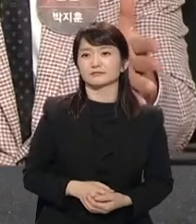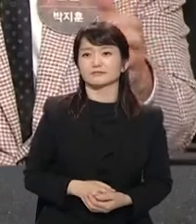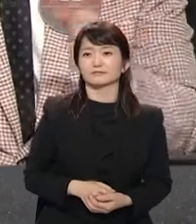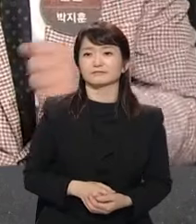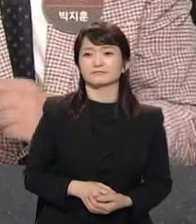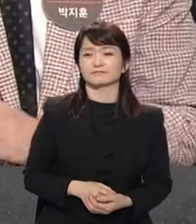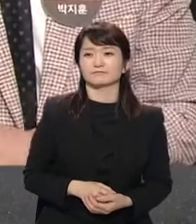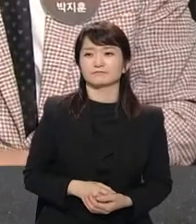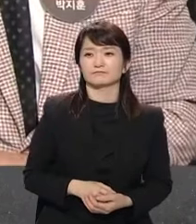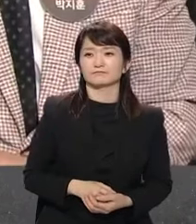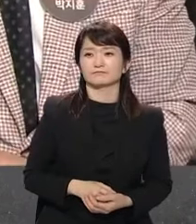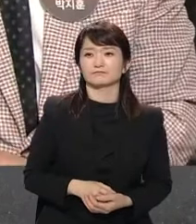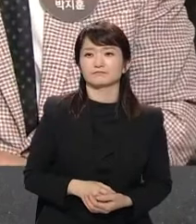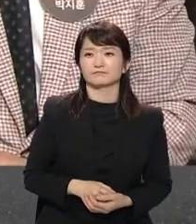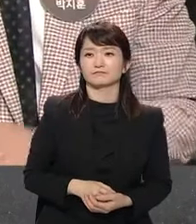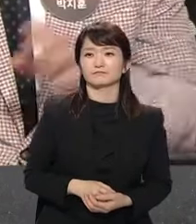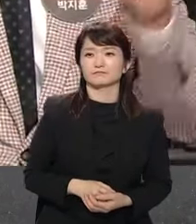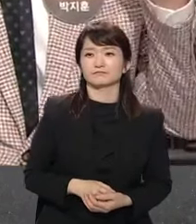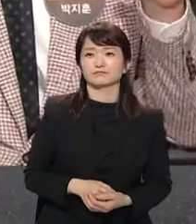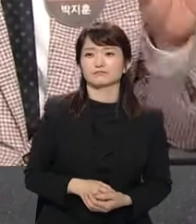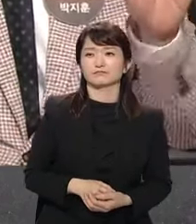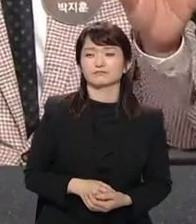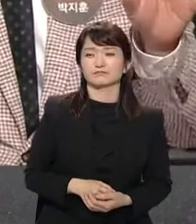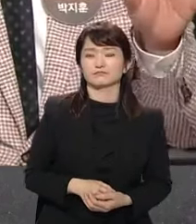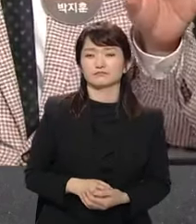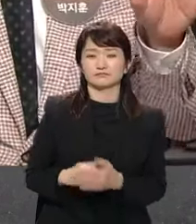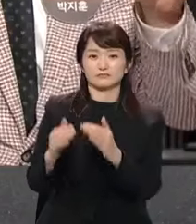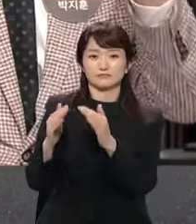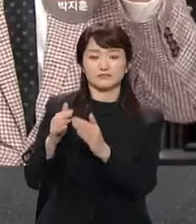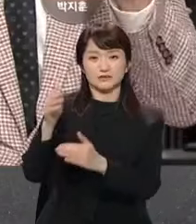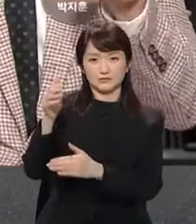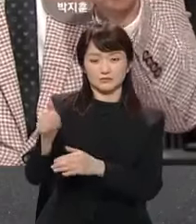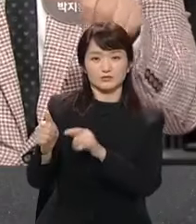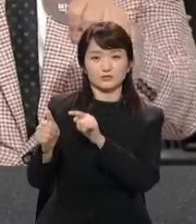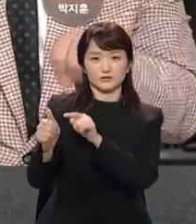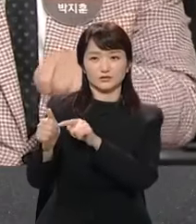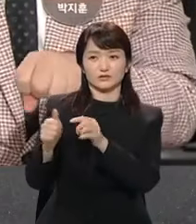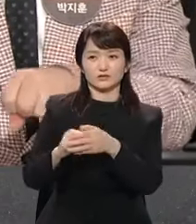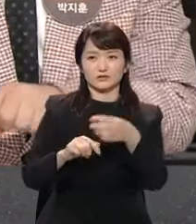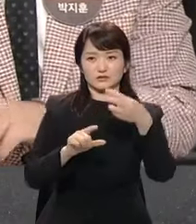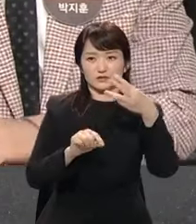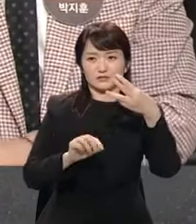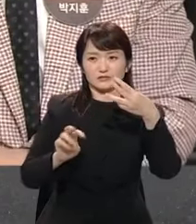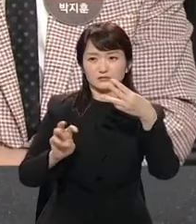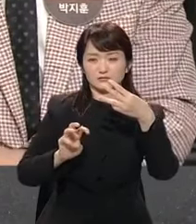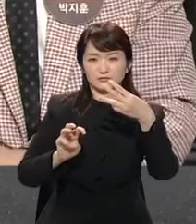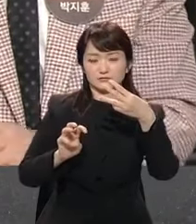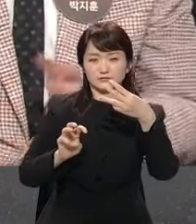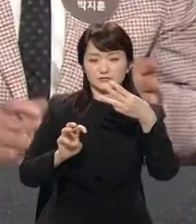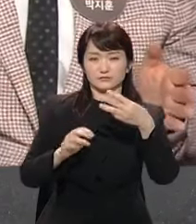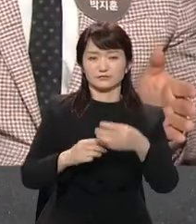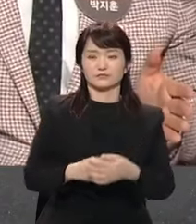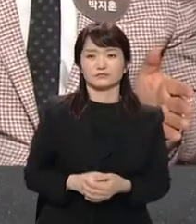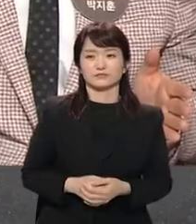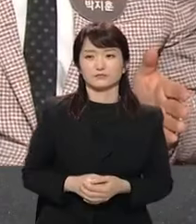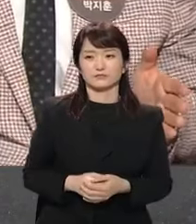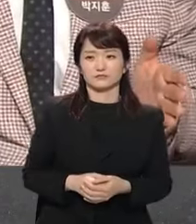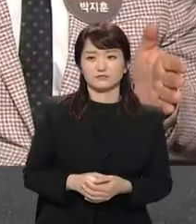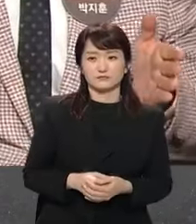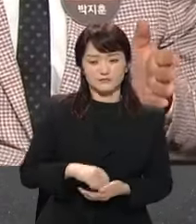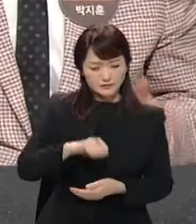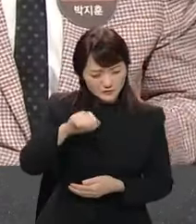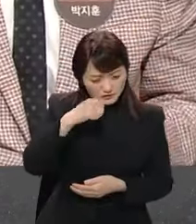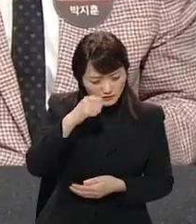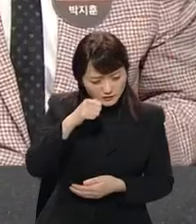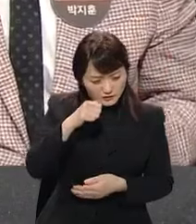저게 살고 있는 집주인이라고 합니다. 에? 집주인인데 사실은 3월 30일 날 있었던 일인데 식사 때문에